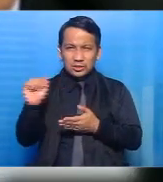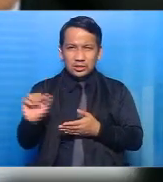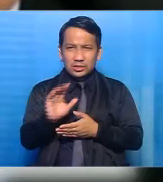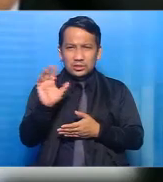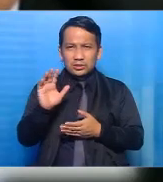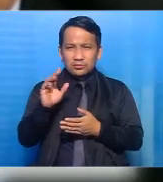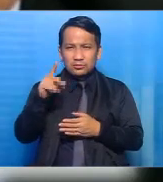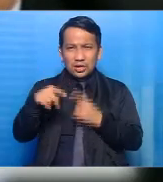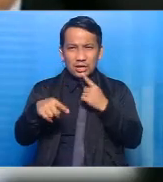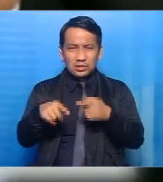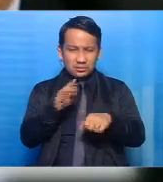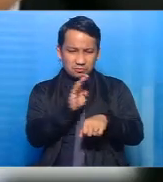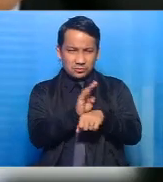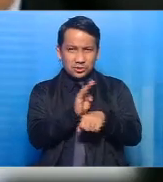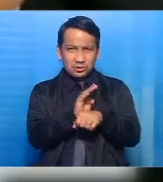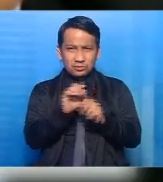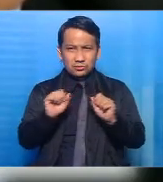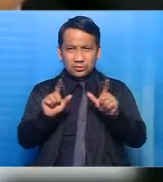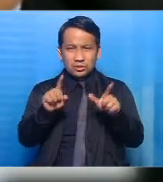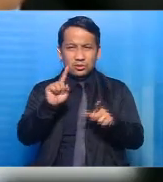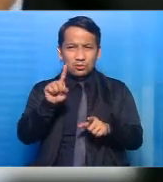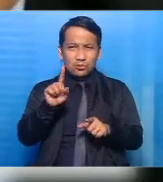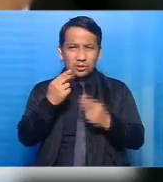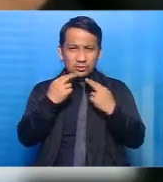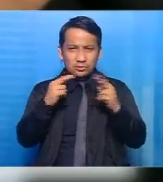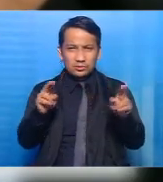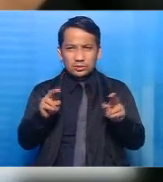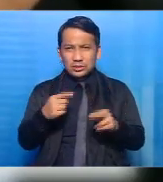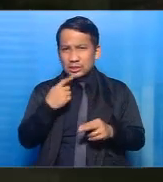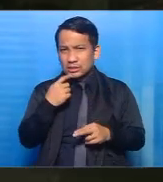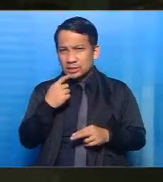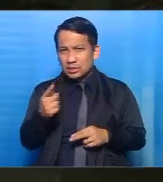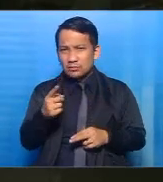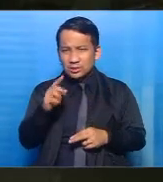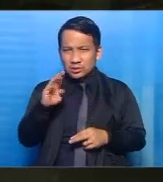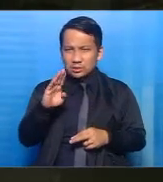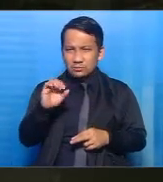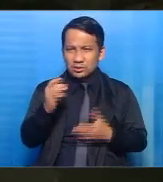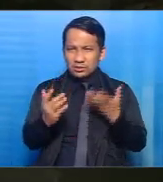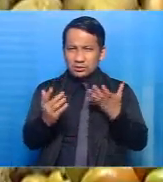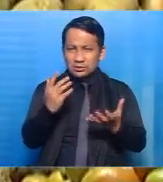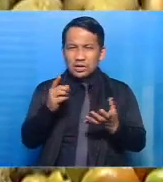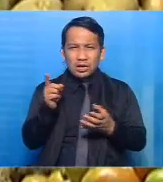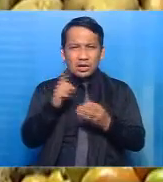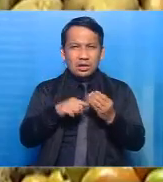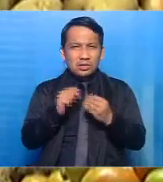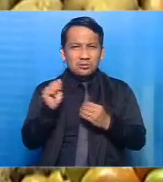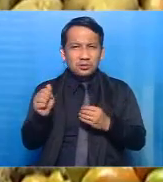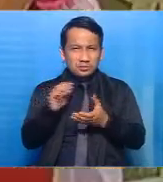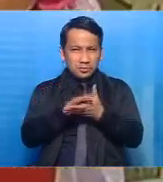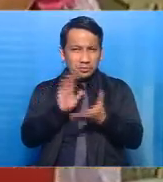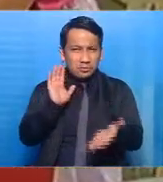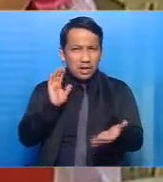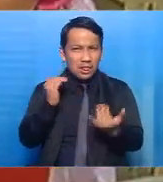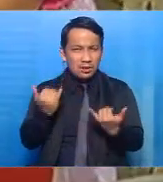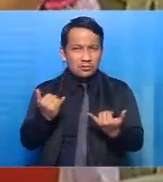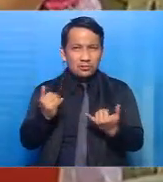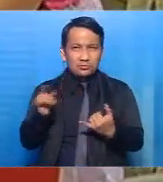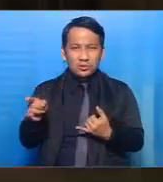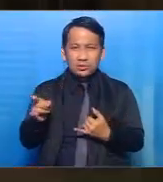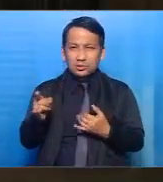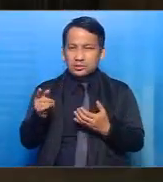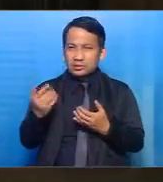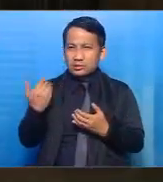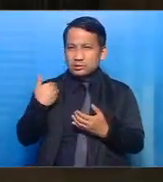Sa programang Business World Live ng One News, sinabi ni Balberan na posibleng nakaapekto rin sa pagtaas ng mga presyo ang mga